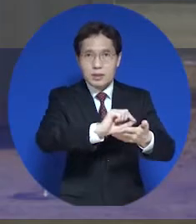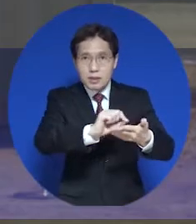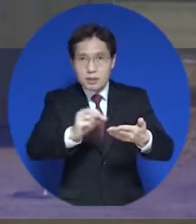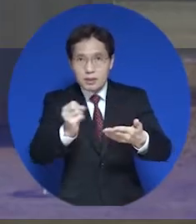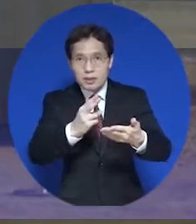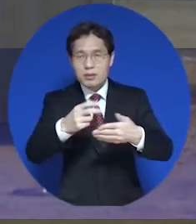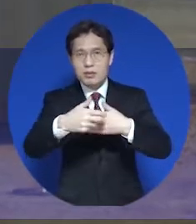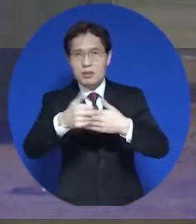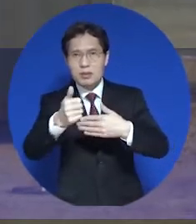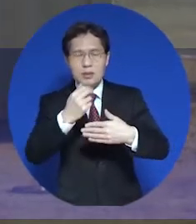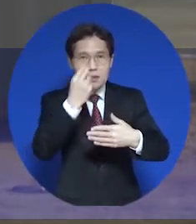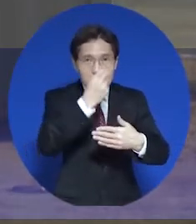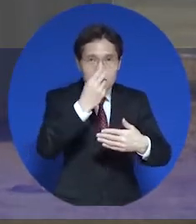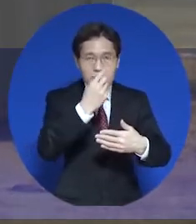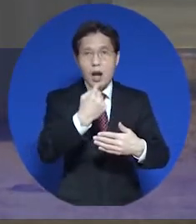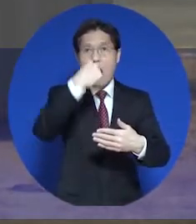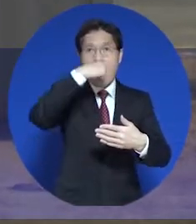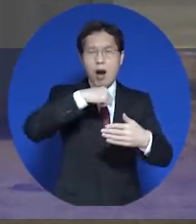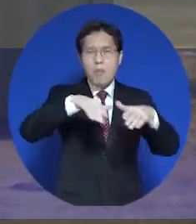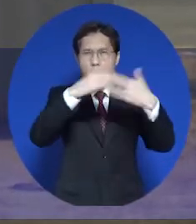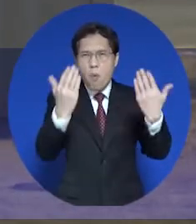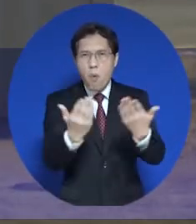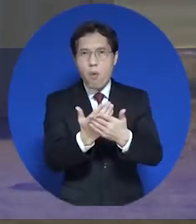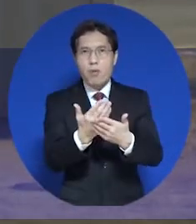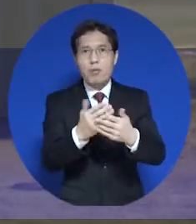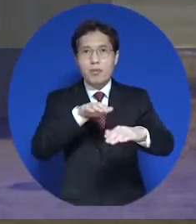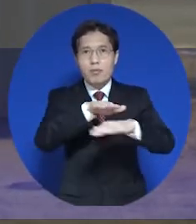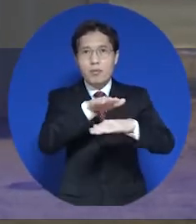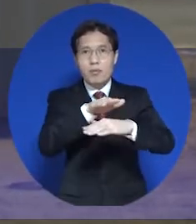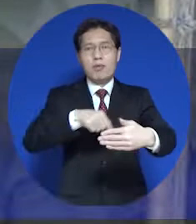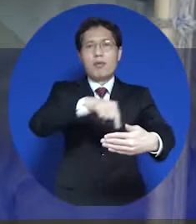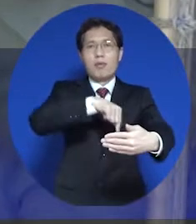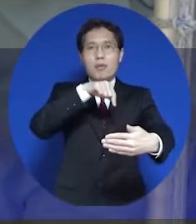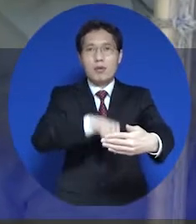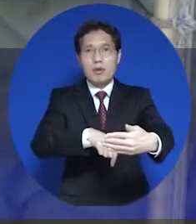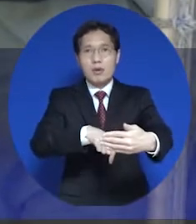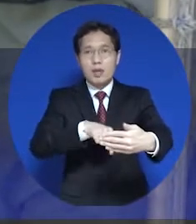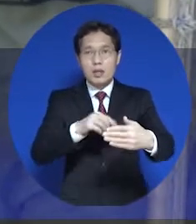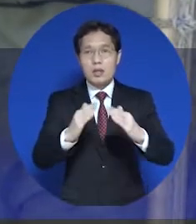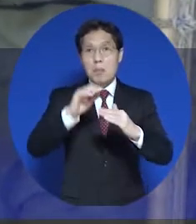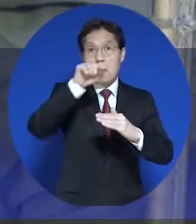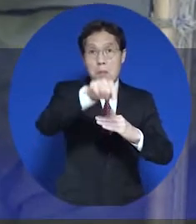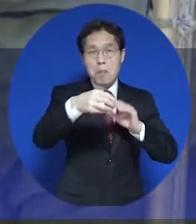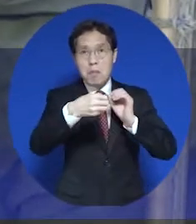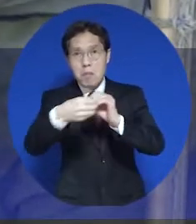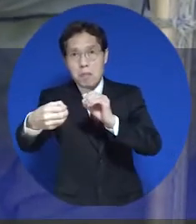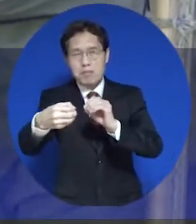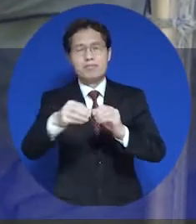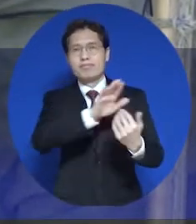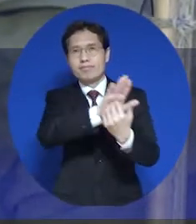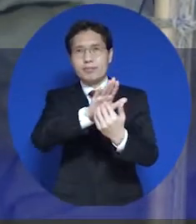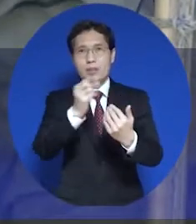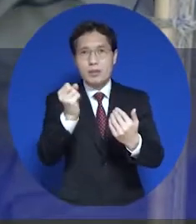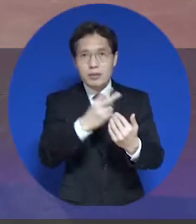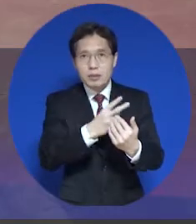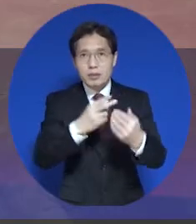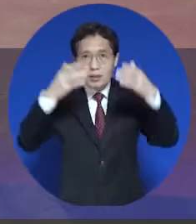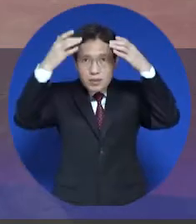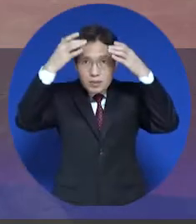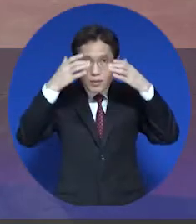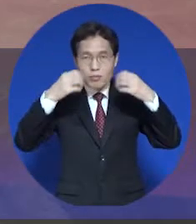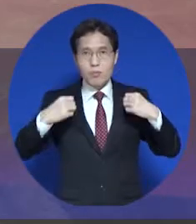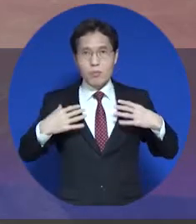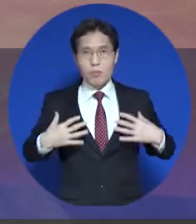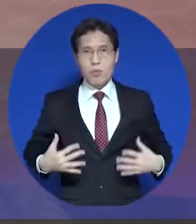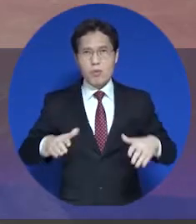검체 채취를 모두 차안에서 받아 검사 과정에서 일어날 감염을 방지 하면서 방호복 등 물품 소모도